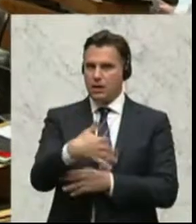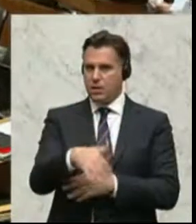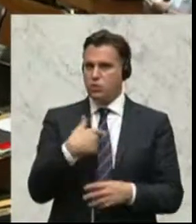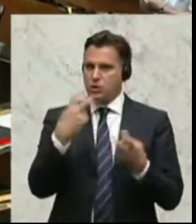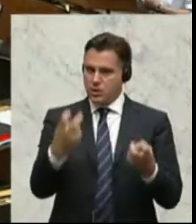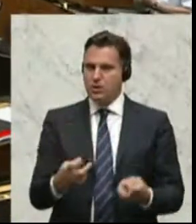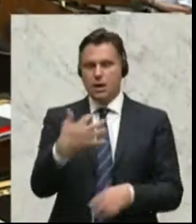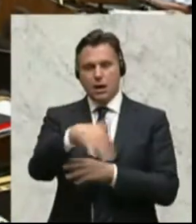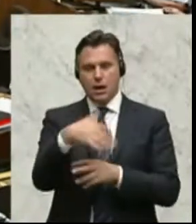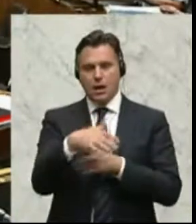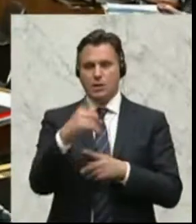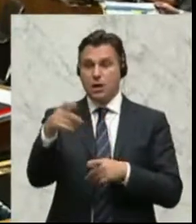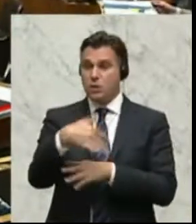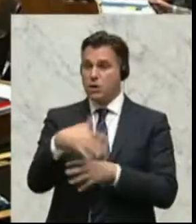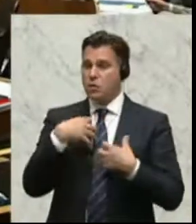haben mich gefragt,